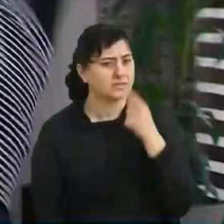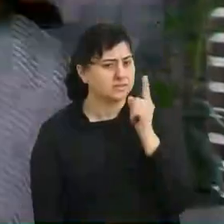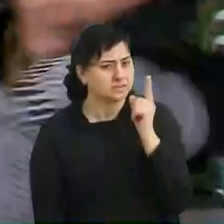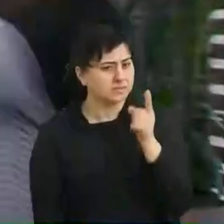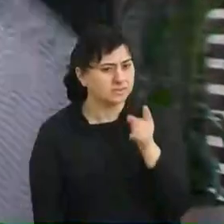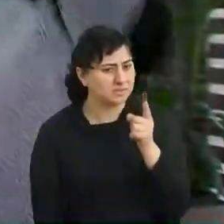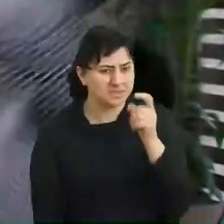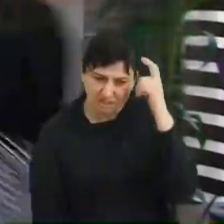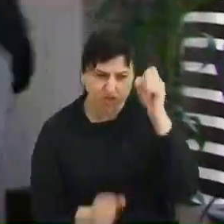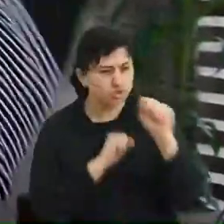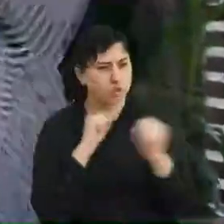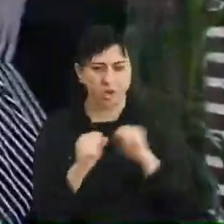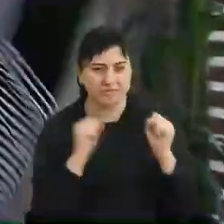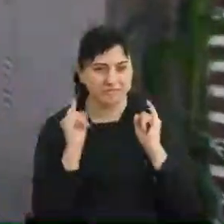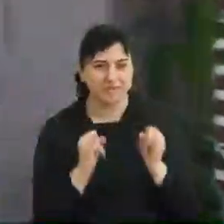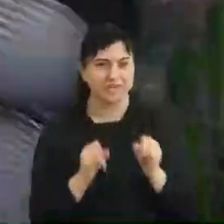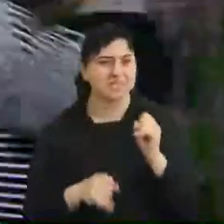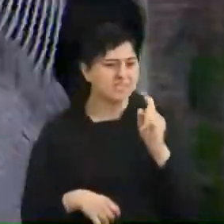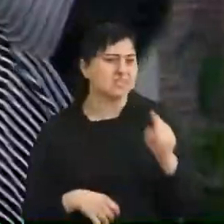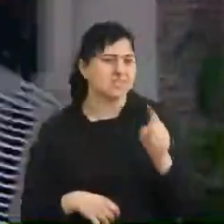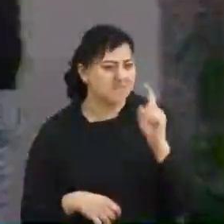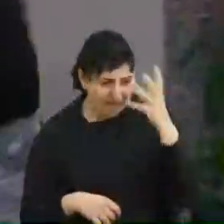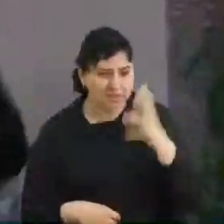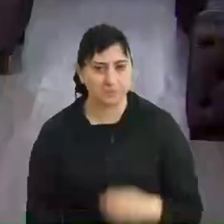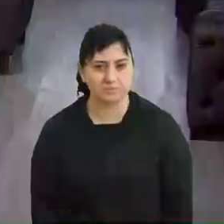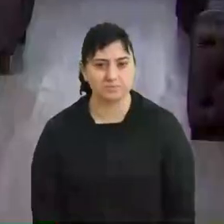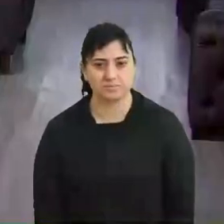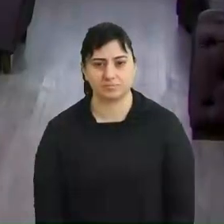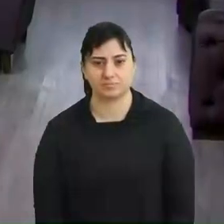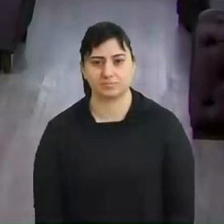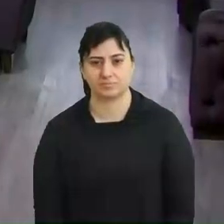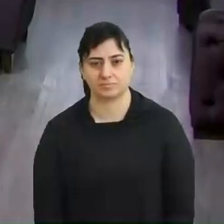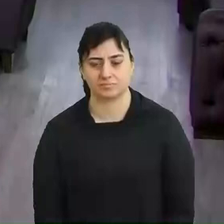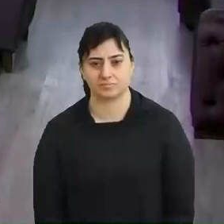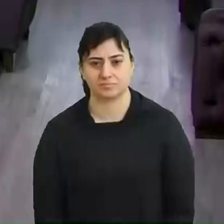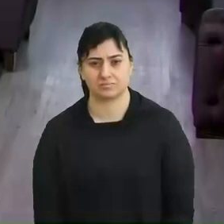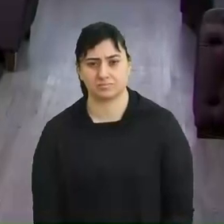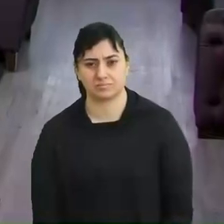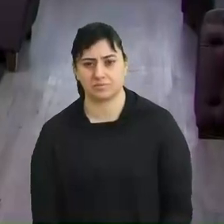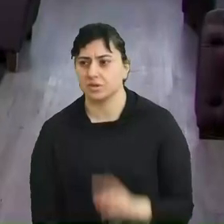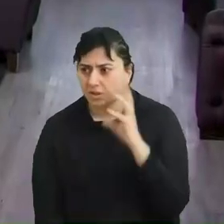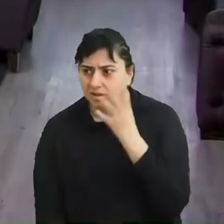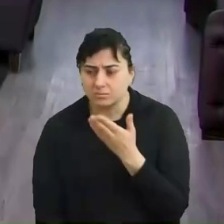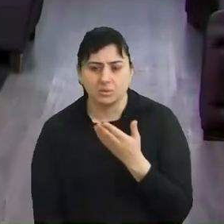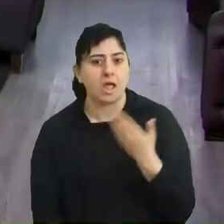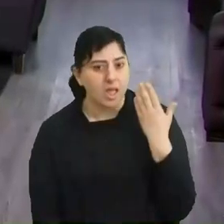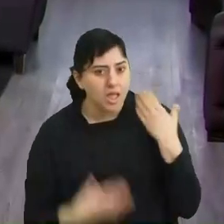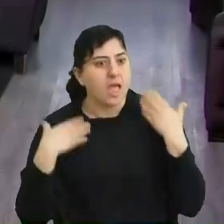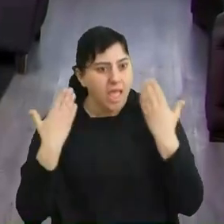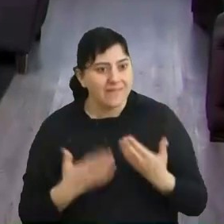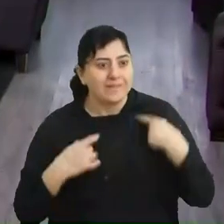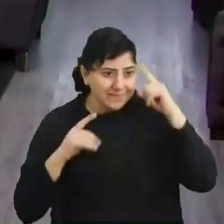Senin ben bir saçını başını yolayım da. Sen gel bakalım. Ay, ay oldum. Evet. Ay.